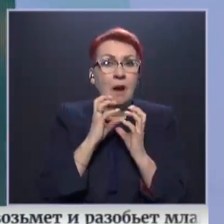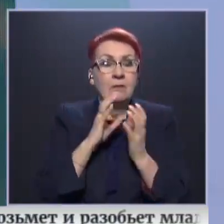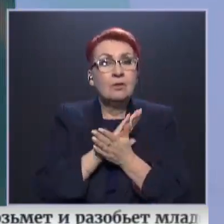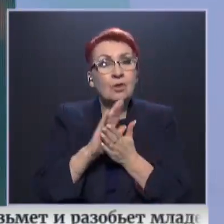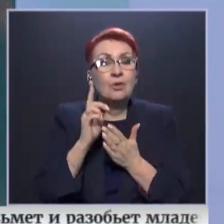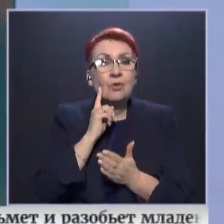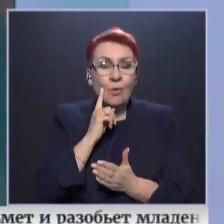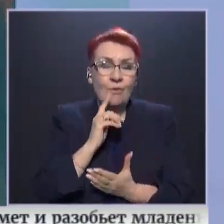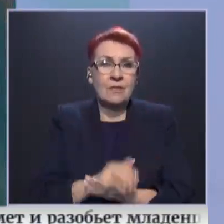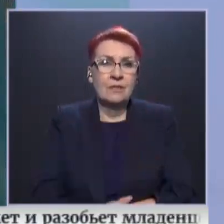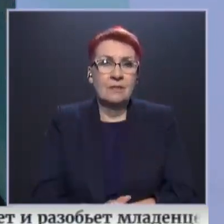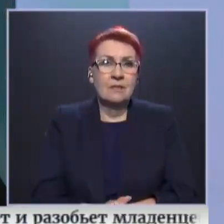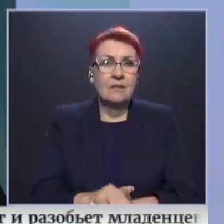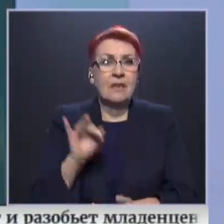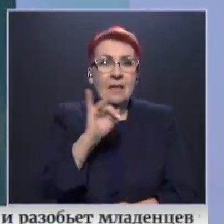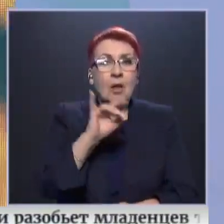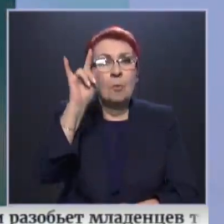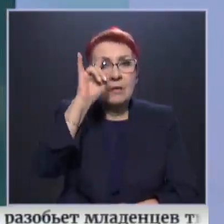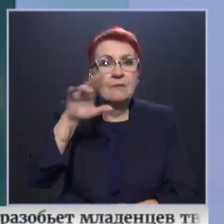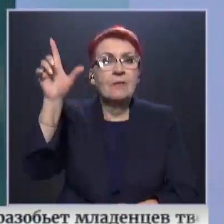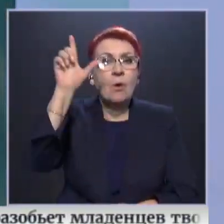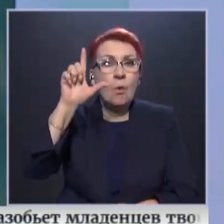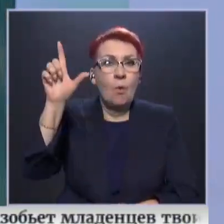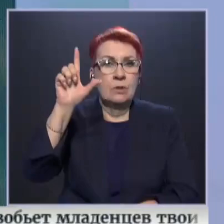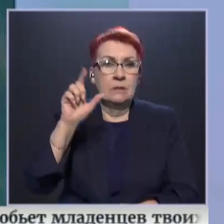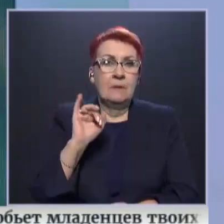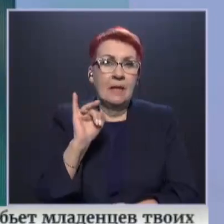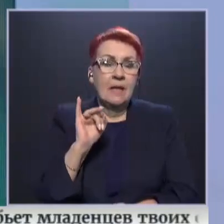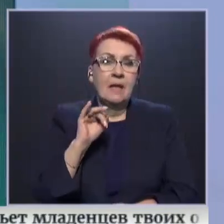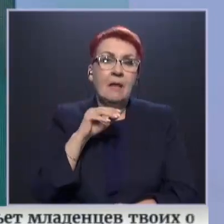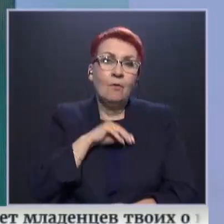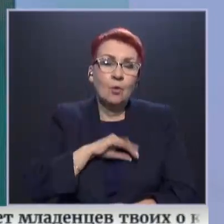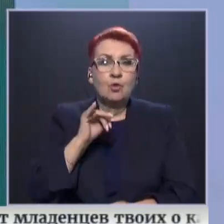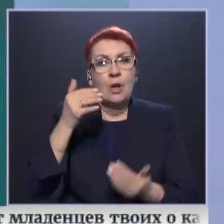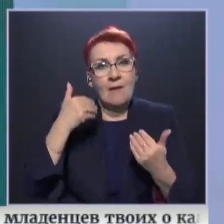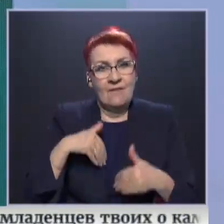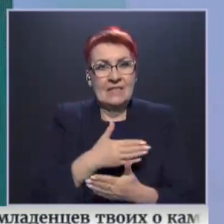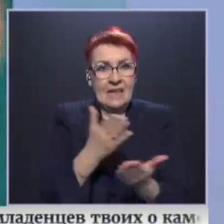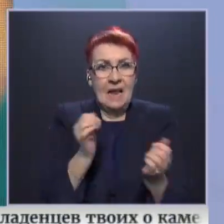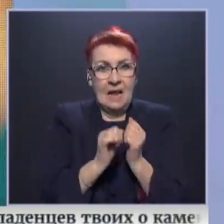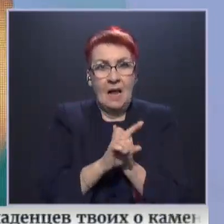совесть и прославлять Господа и в душе, и в теле своем. И дай